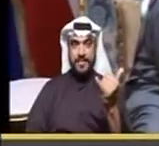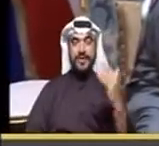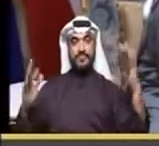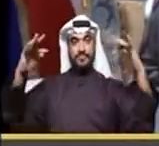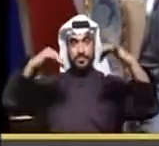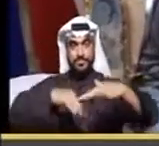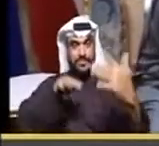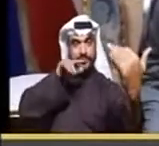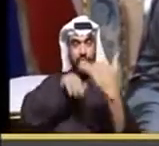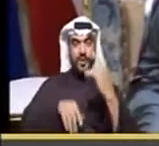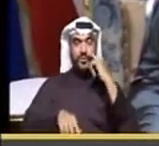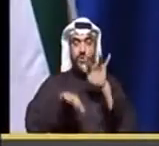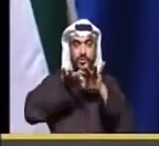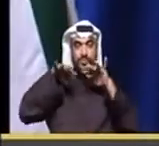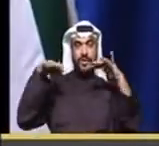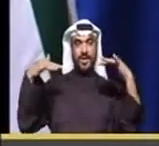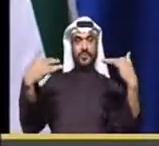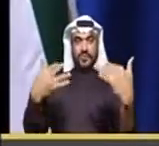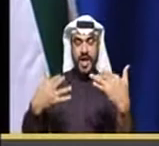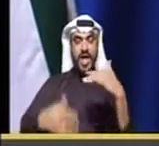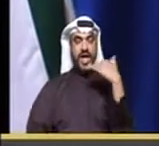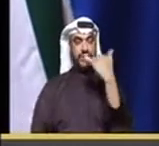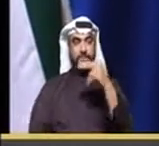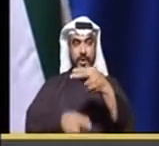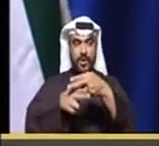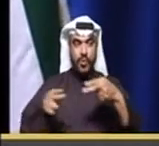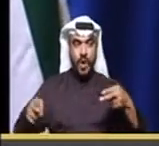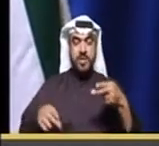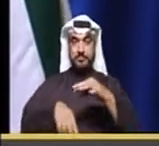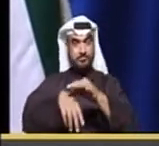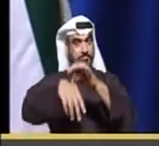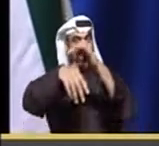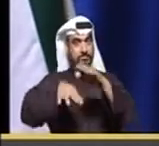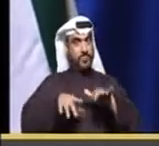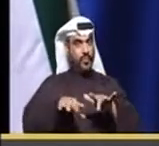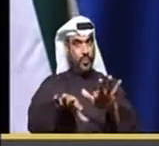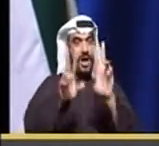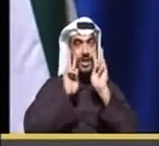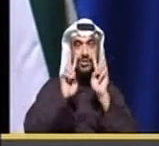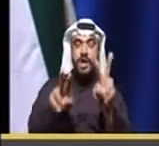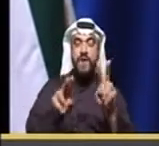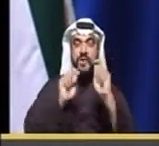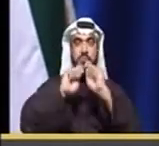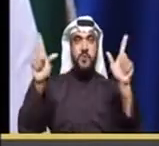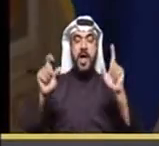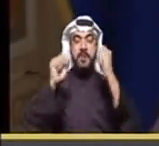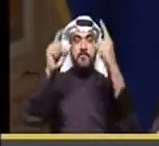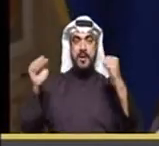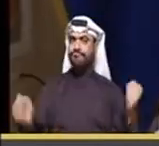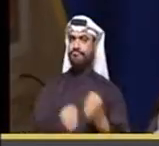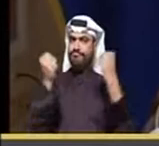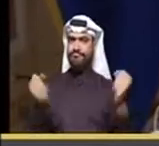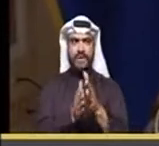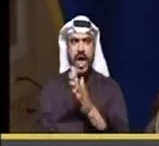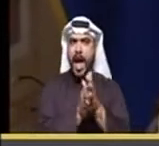الحضور. الجماهير طويل العمر الشباب الكويتي والجماهير يمكن الإخوان شاركونا وحضروا وشافوا الحماس اللي موجود،